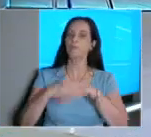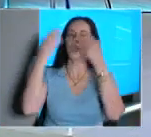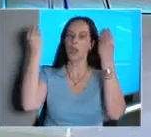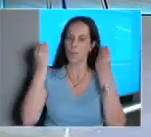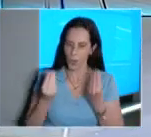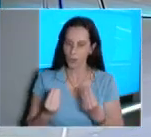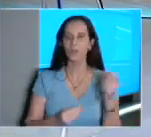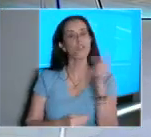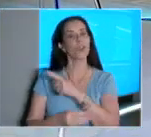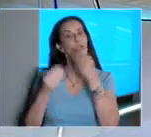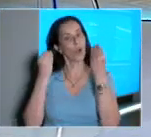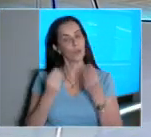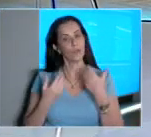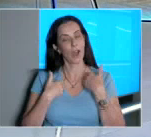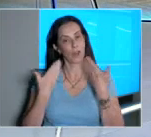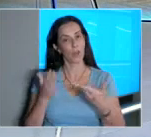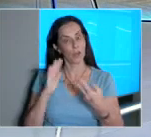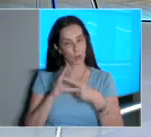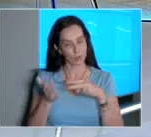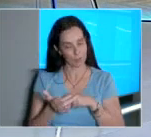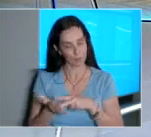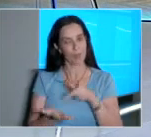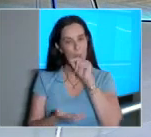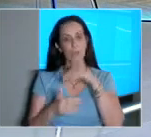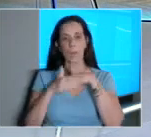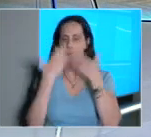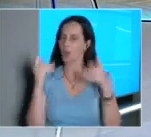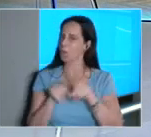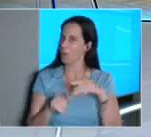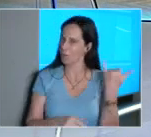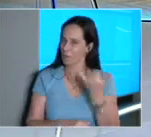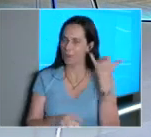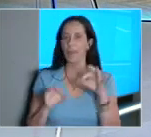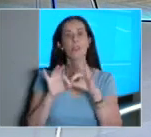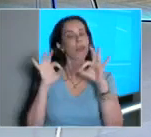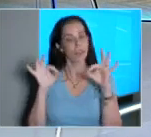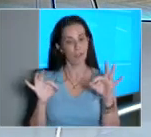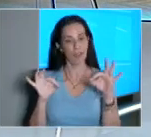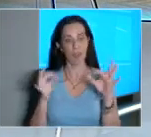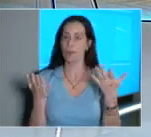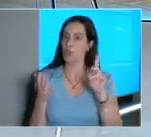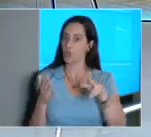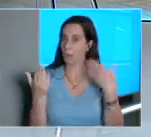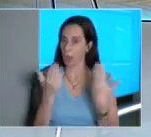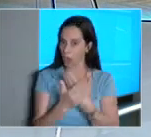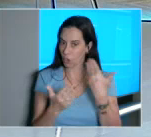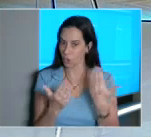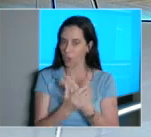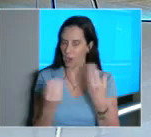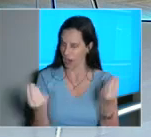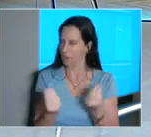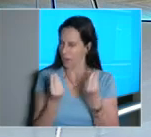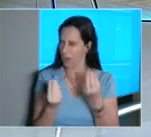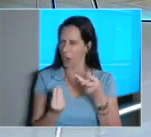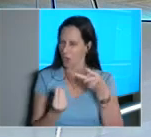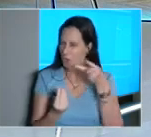בוקר טוב לכם ושבוע טוב. אנחנו עם התוכנית ציוצי בוקר, כי מדי בוקר נתחיל את החדשות עם הדברים היותר